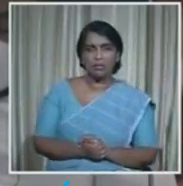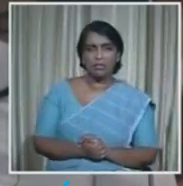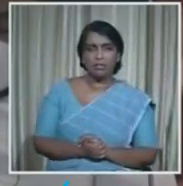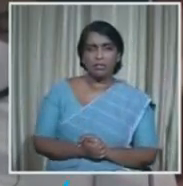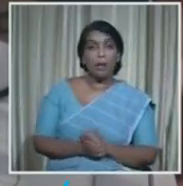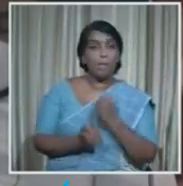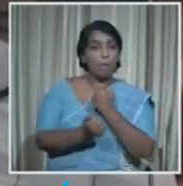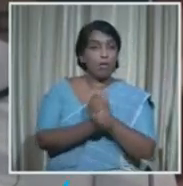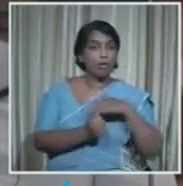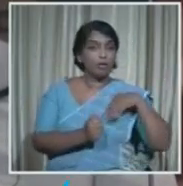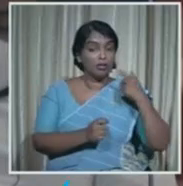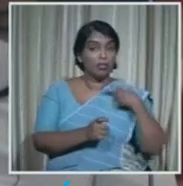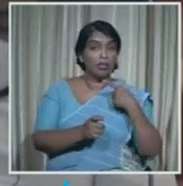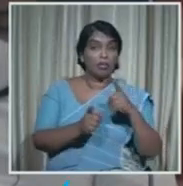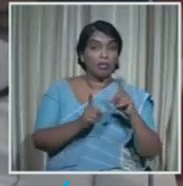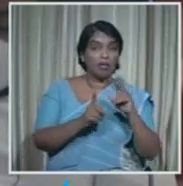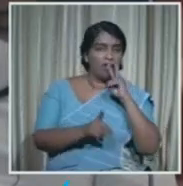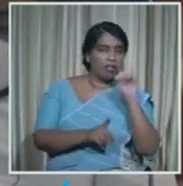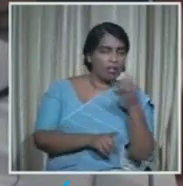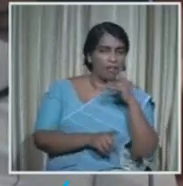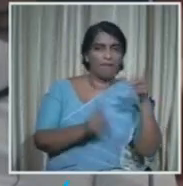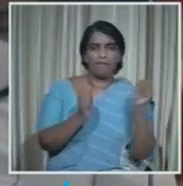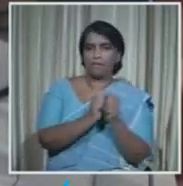polis peti gahan ne double